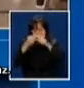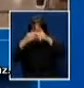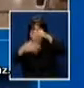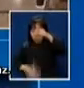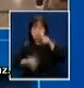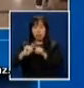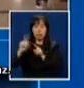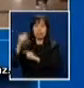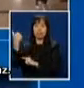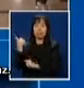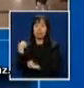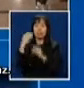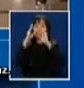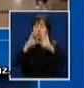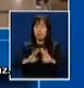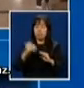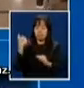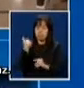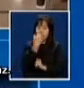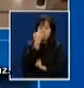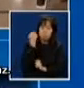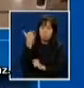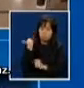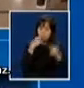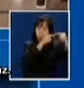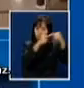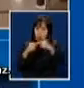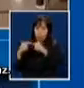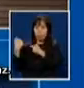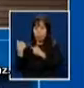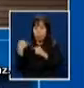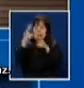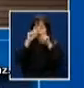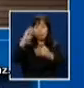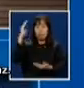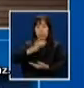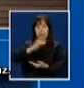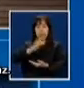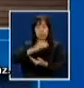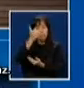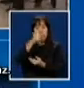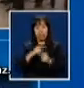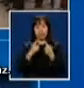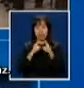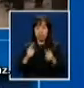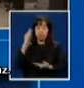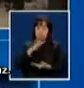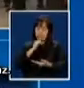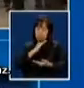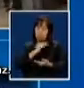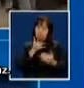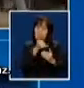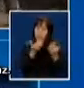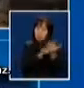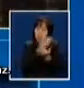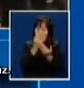เอ่อที่มีความเข้มแข็งมีความต่อเนื่องมาโดยตลอดในก็คือหนังสือพิมครับแต่ว่าสิ่งที่ได้มีการแลกเปลี่ยนการเนี่ยก็